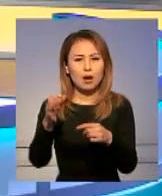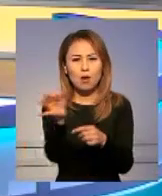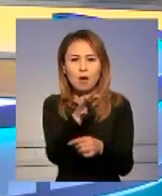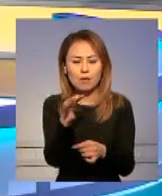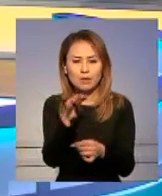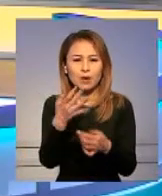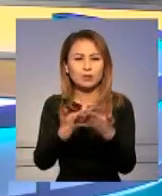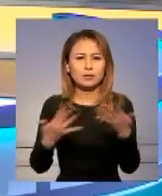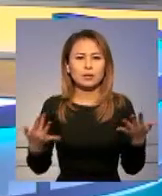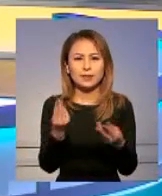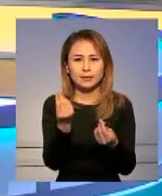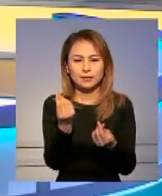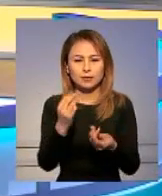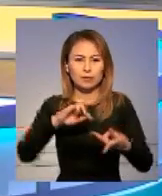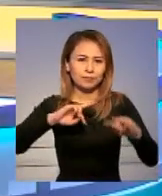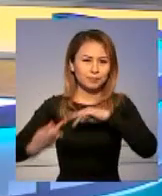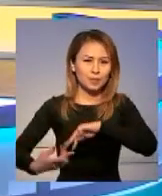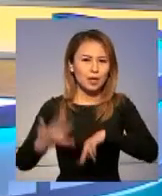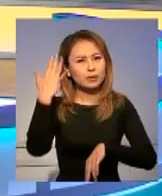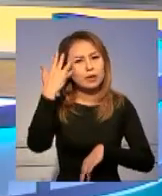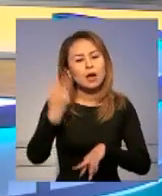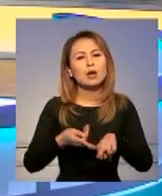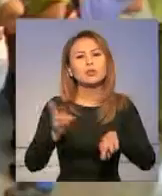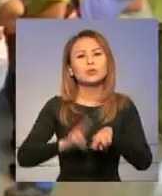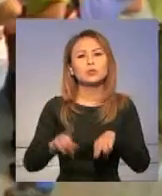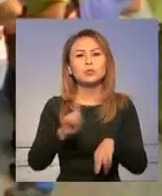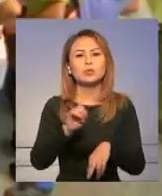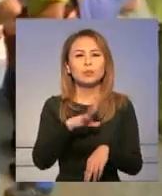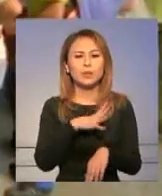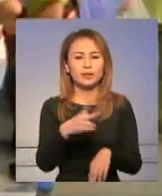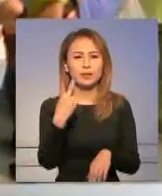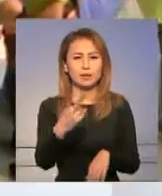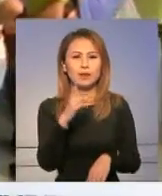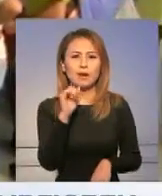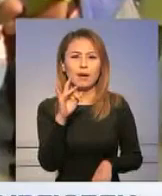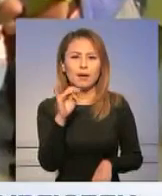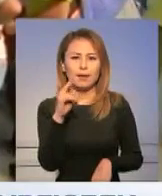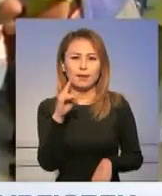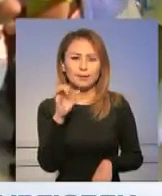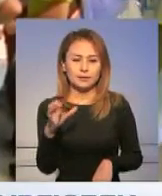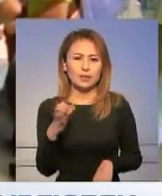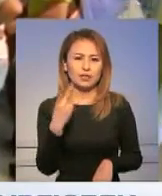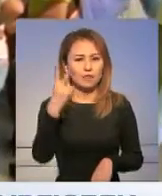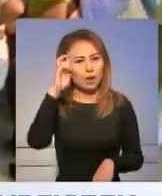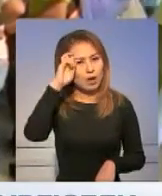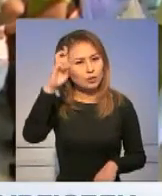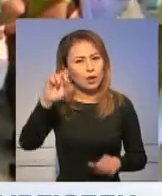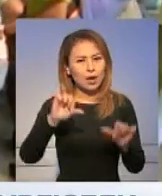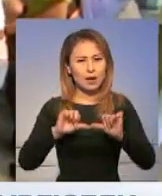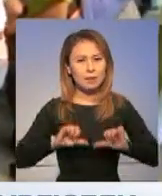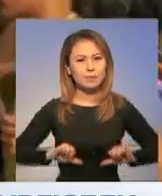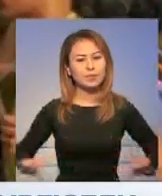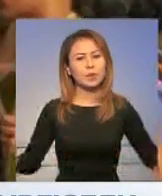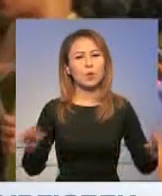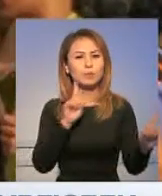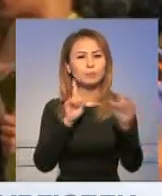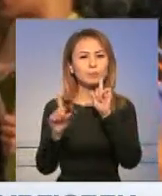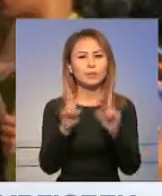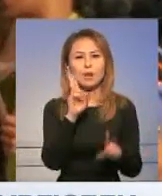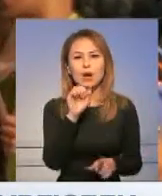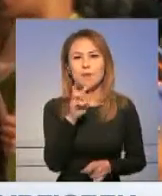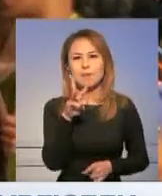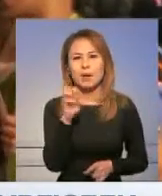сауда істері жөніндегі министр мәлімдеді. Айтуынша, есеп айырысудың бұл түрі екі елдің Каракаста өткен үкіметаралық комиссиясының